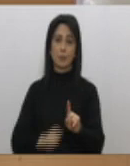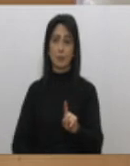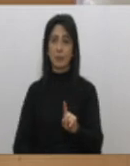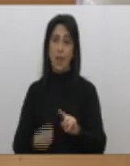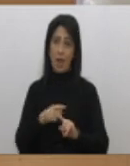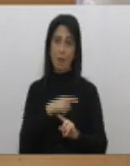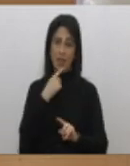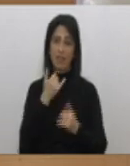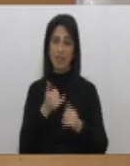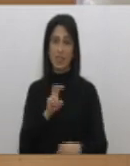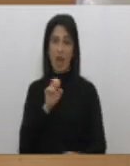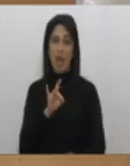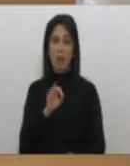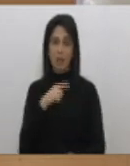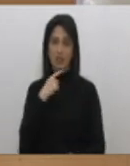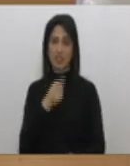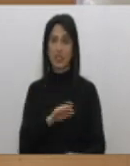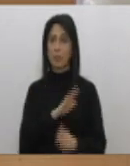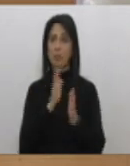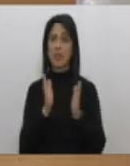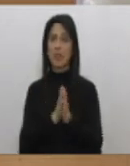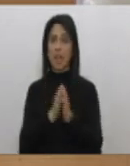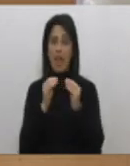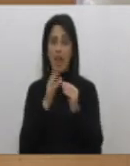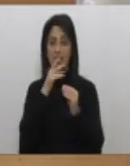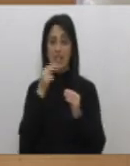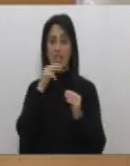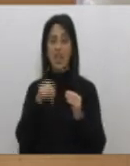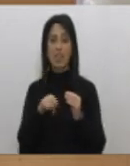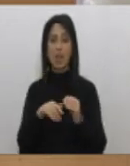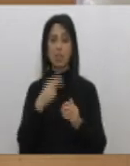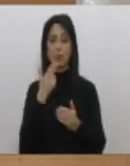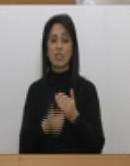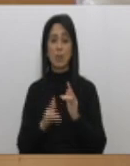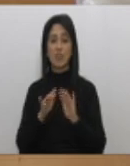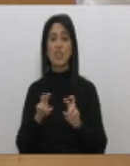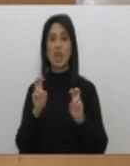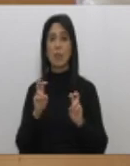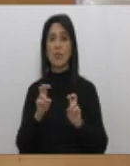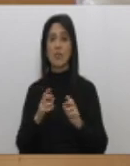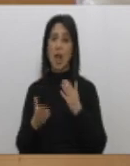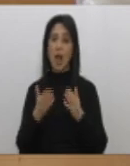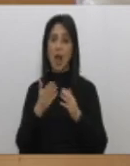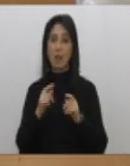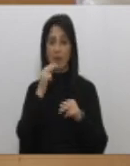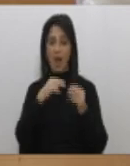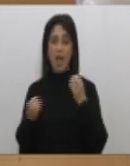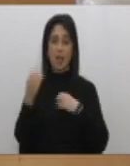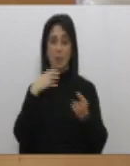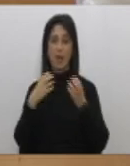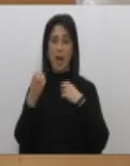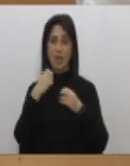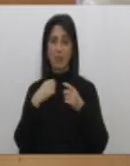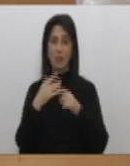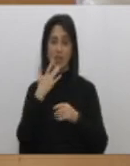აი ამას იტყვის ახლა ღარიბაშვილი. მთელი ეს აწლიანი დანაშაული და წარუმატებელი საქმიანობა ალბათ გადაბრალდება